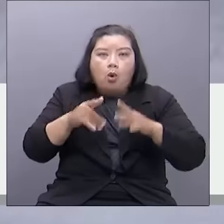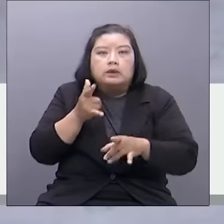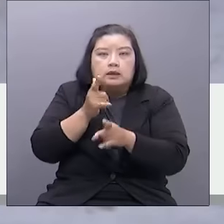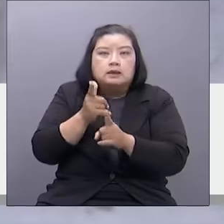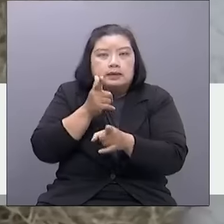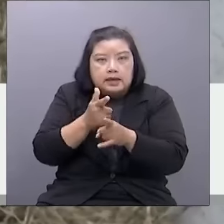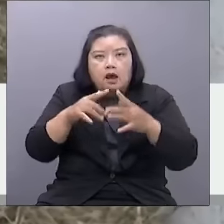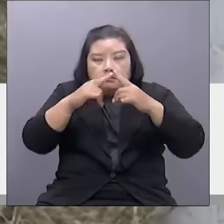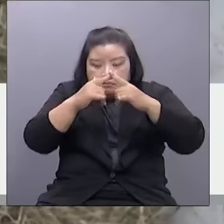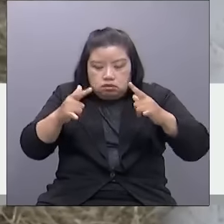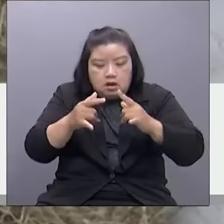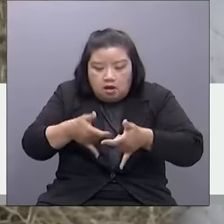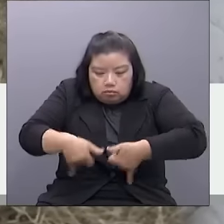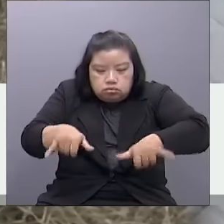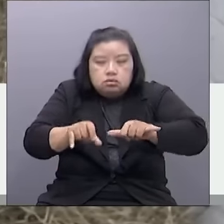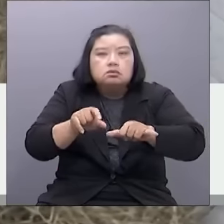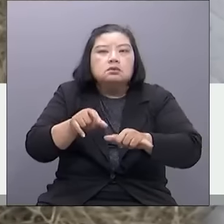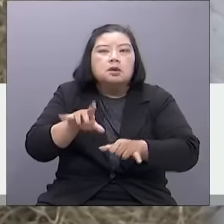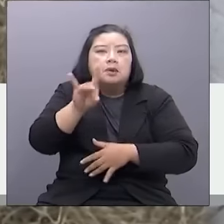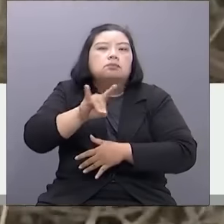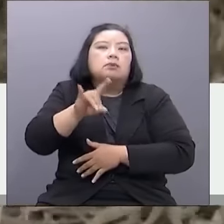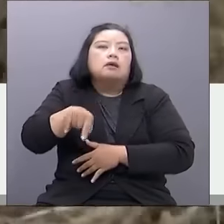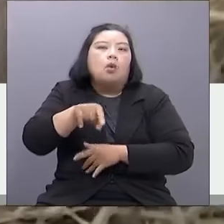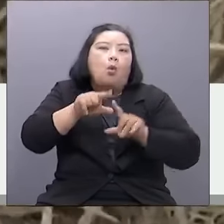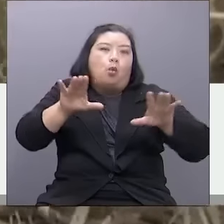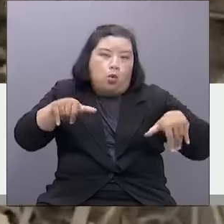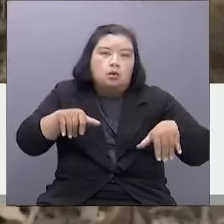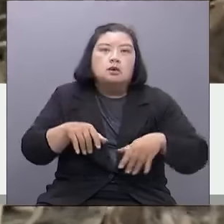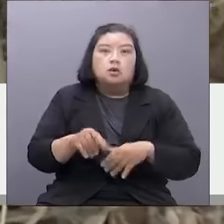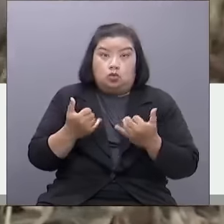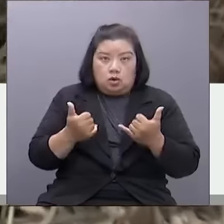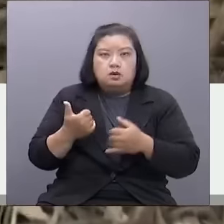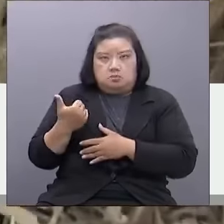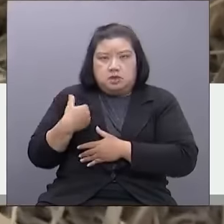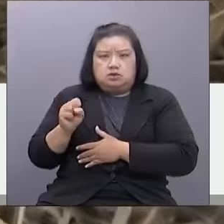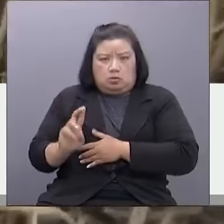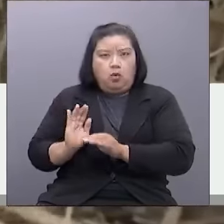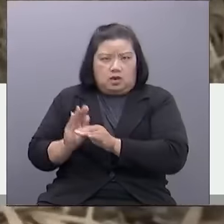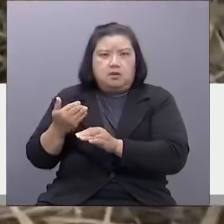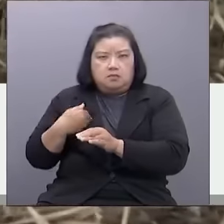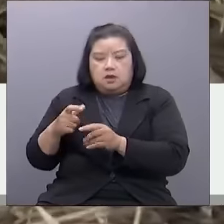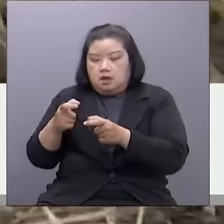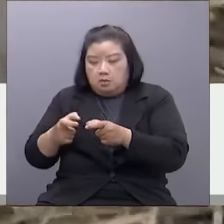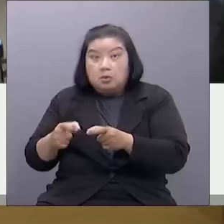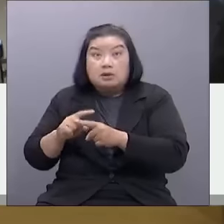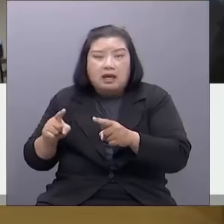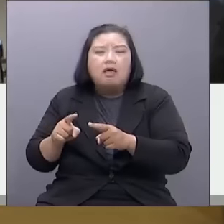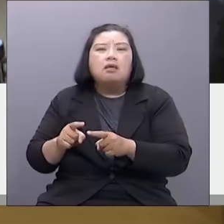กับสัตว์ที่ติดเชื้อค่ะซึ่งปัจจุบันสหรัฐสำรองวัคซีนชนิดนี้อยู่แล้วนะคะแต่เป็นแบบสายพันธุ์เดิม